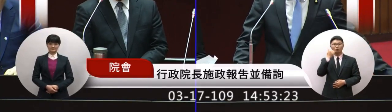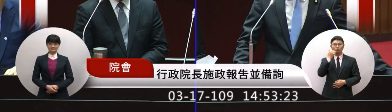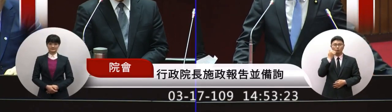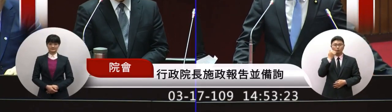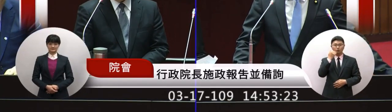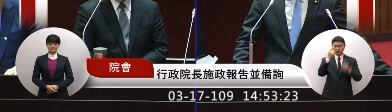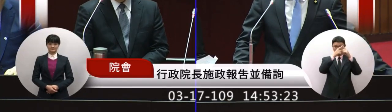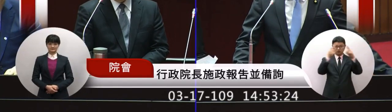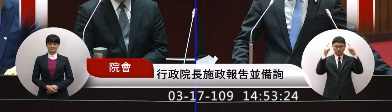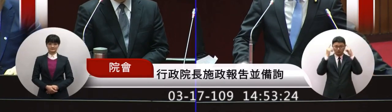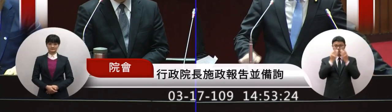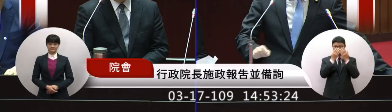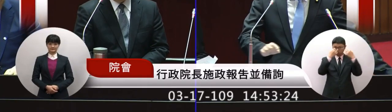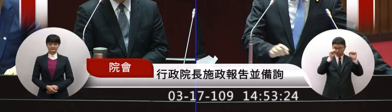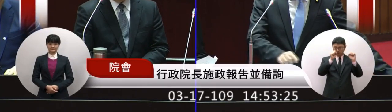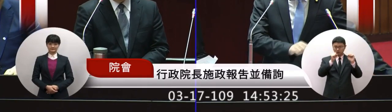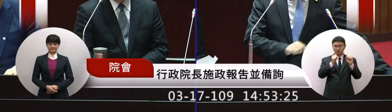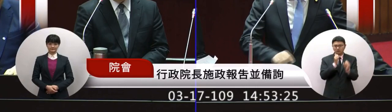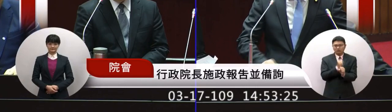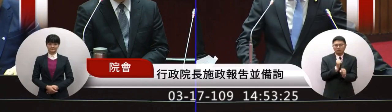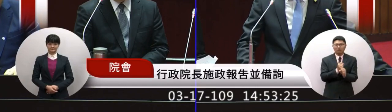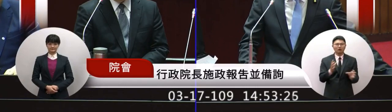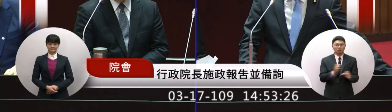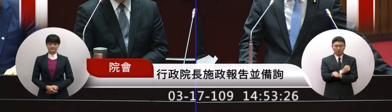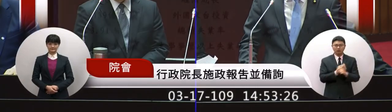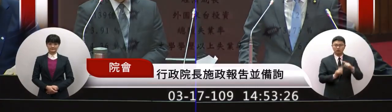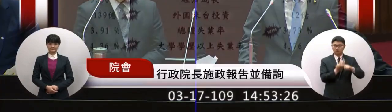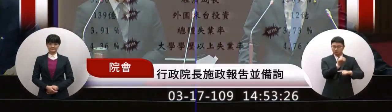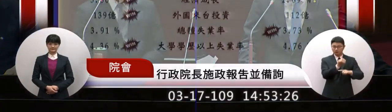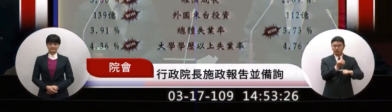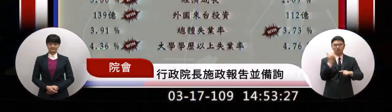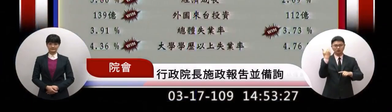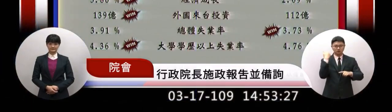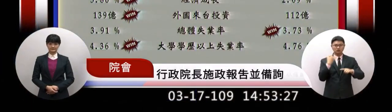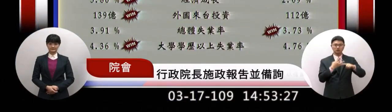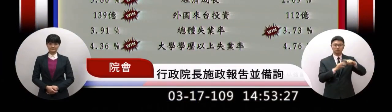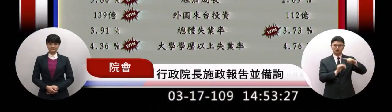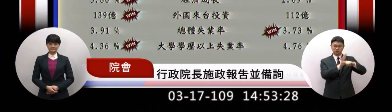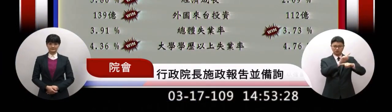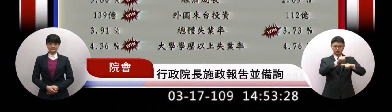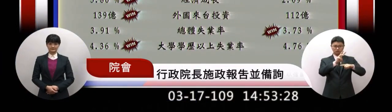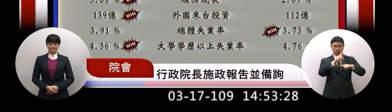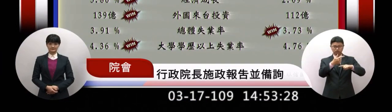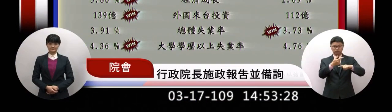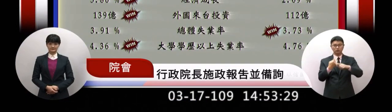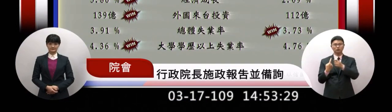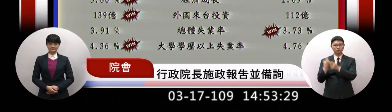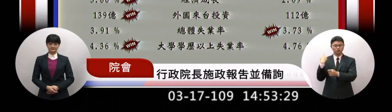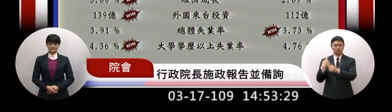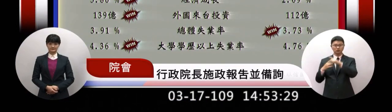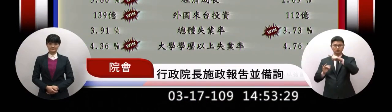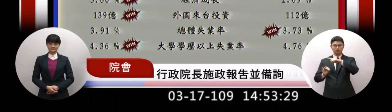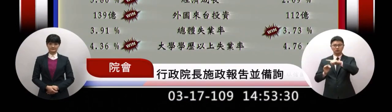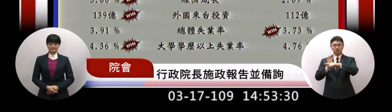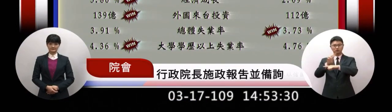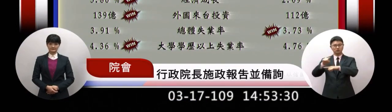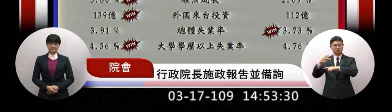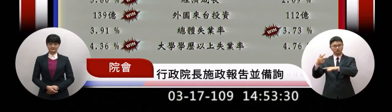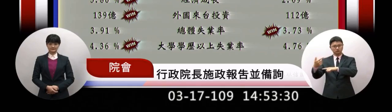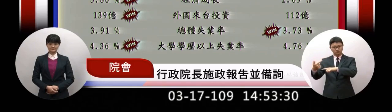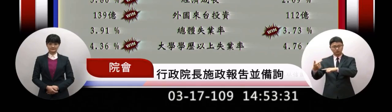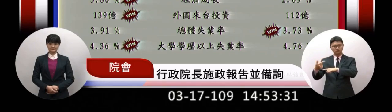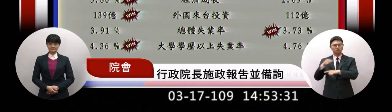学历以上的失业率，可以看到之前是4.36%，去年是4.76%，这代表